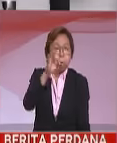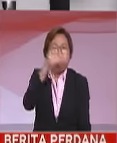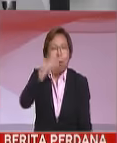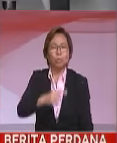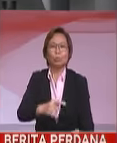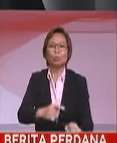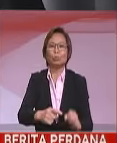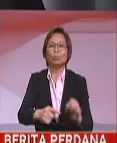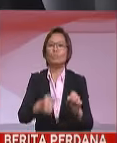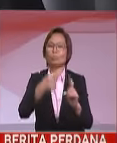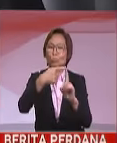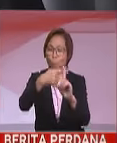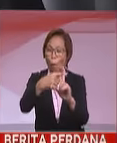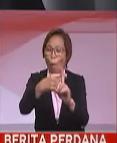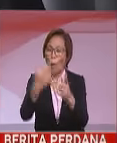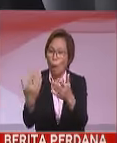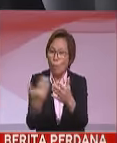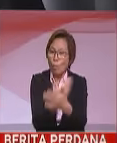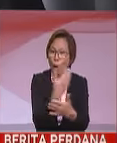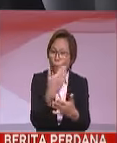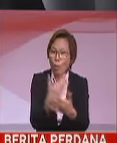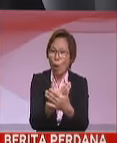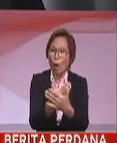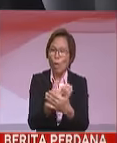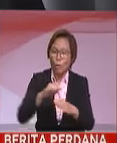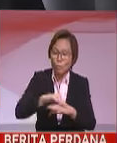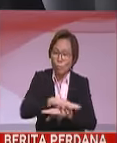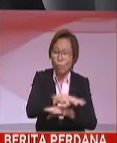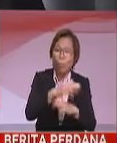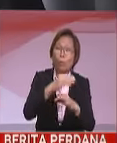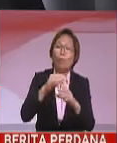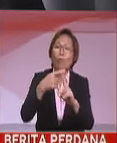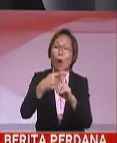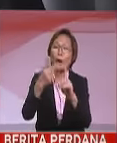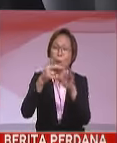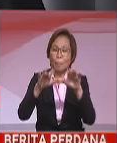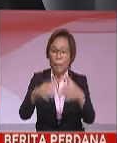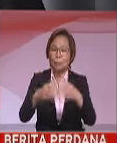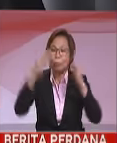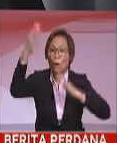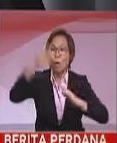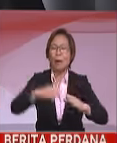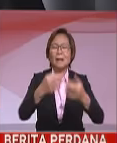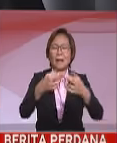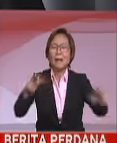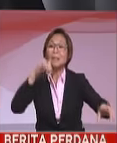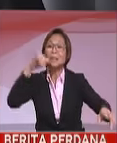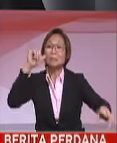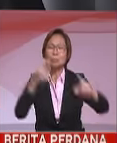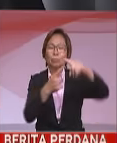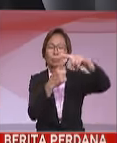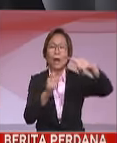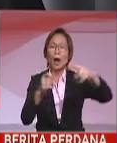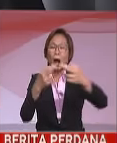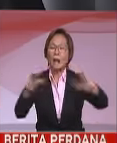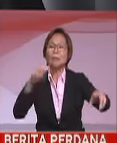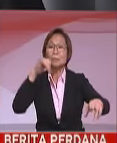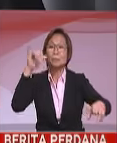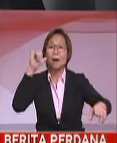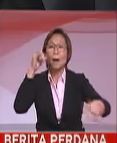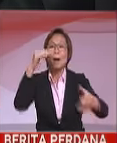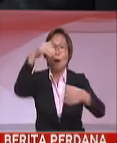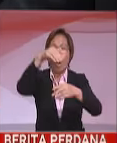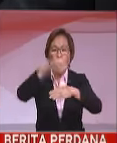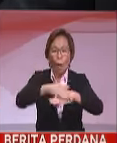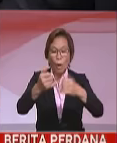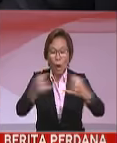memberikan impak baharu kepada pasukan negara. Jersi baharu tersebut dilancarkan kemarin secara dalam talian.